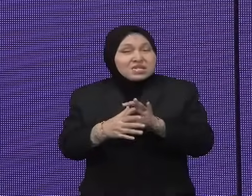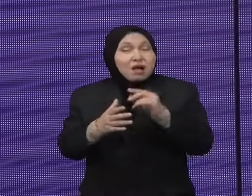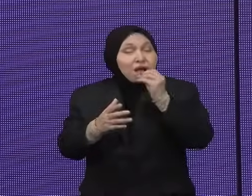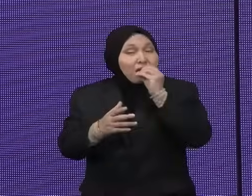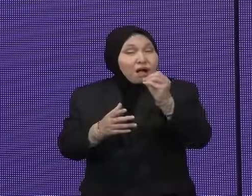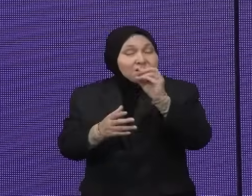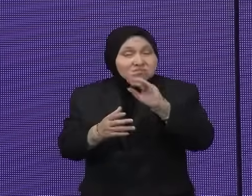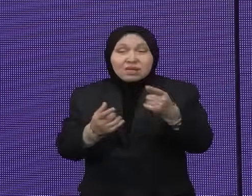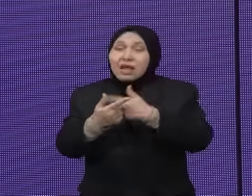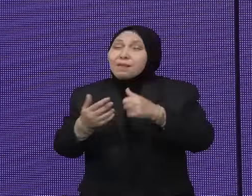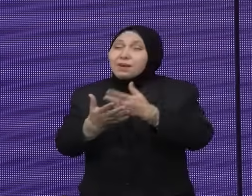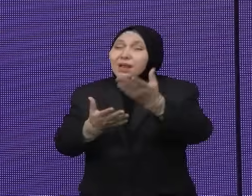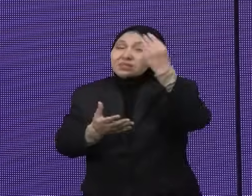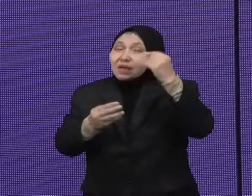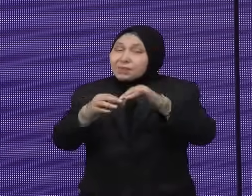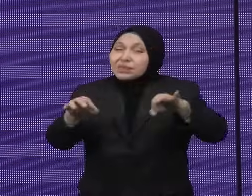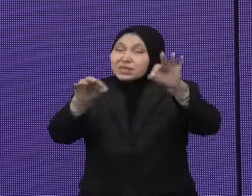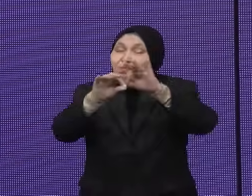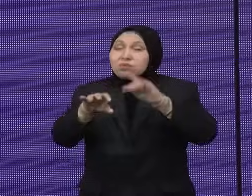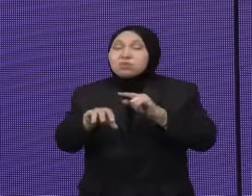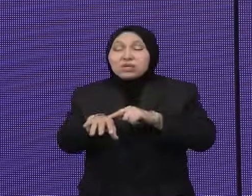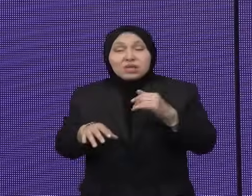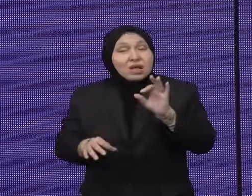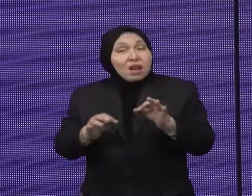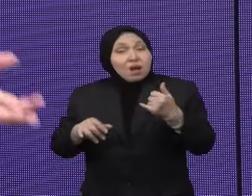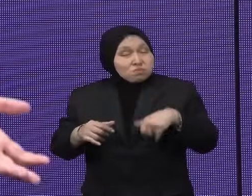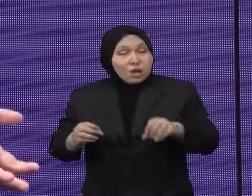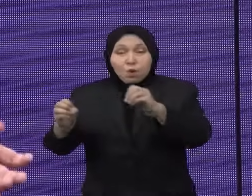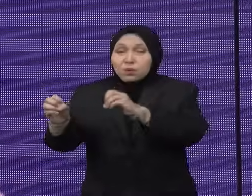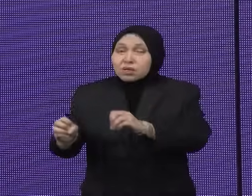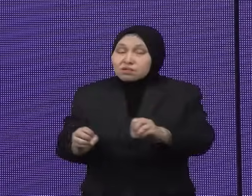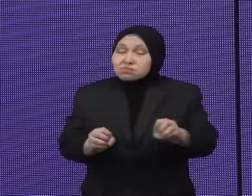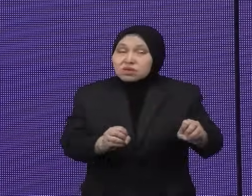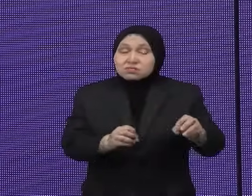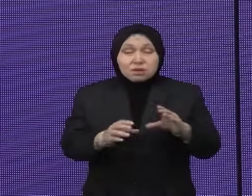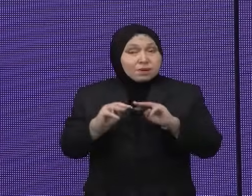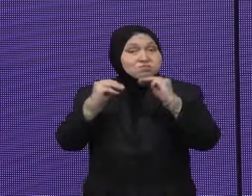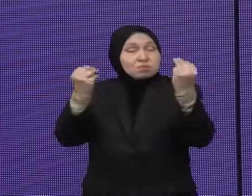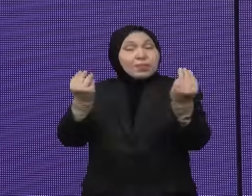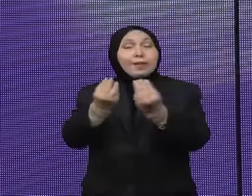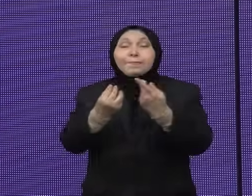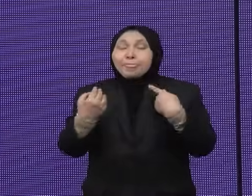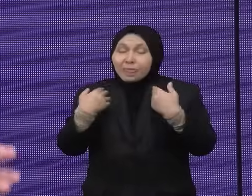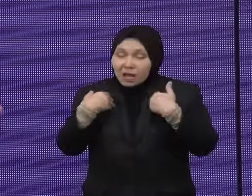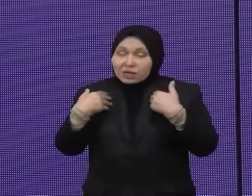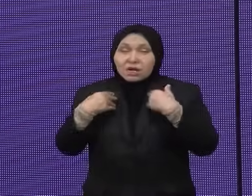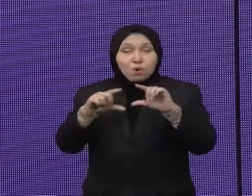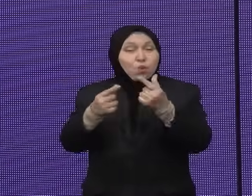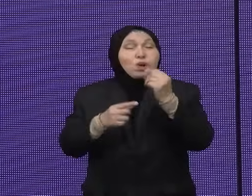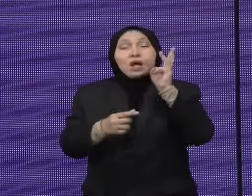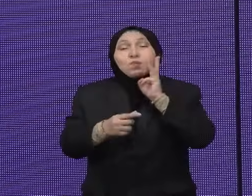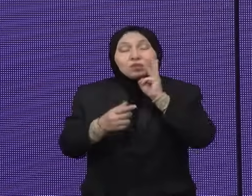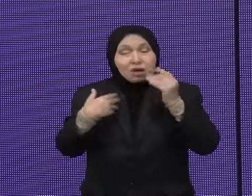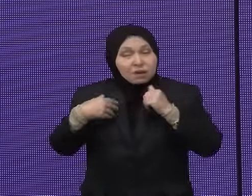apa pelajaran penting untuk kita pada waktu ini ialah, kalau dalam organisasi, Ustaz, ya, dalam masyarakat kita ada golongan wanita,